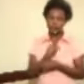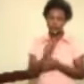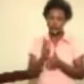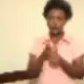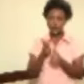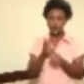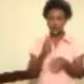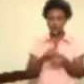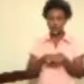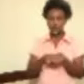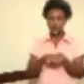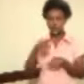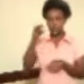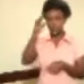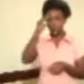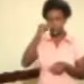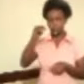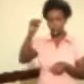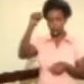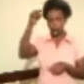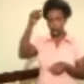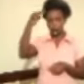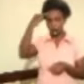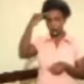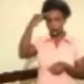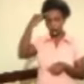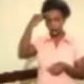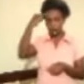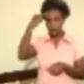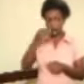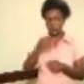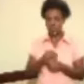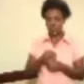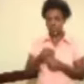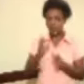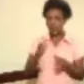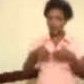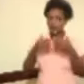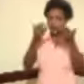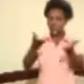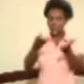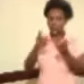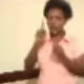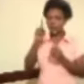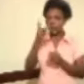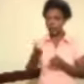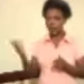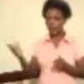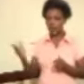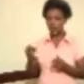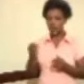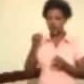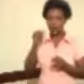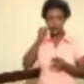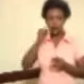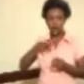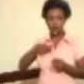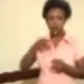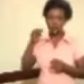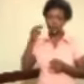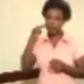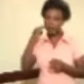fois que M. Martelly identifie un système. Mais il n'a pas défini qui système. Système politique,